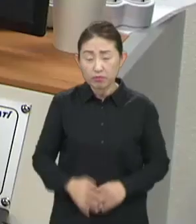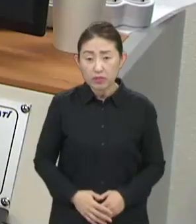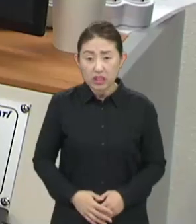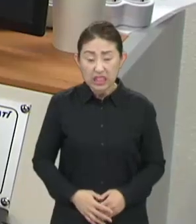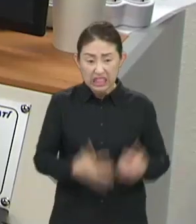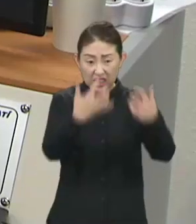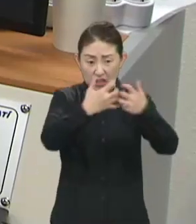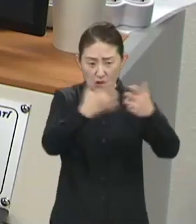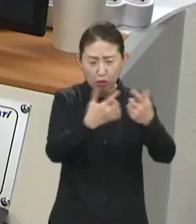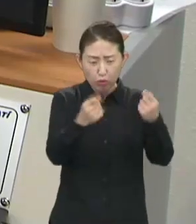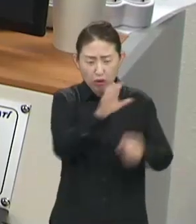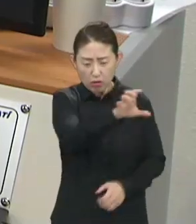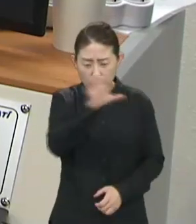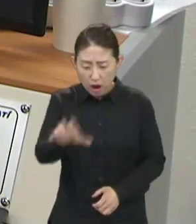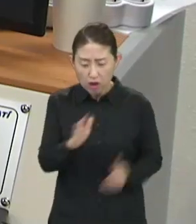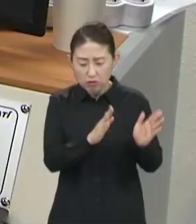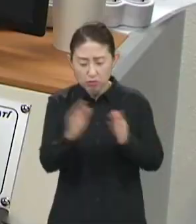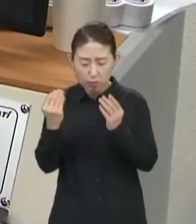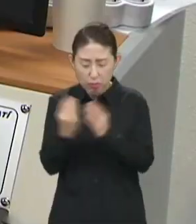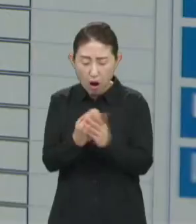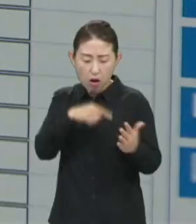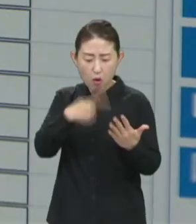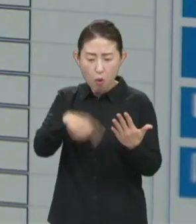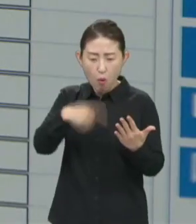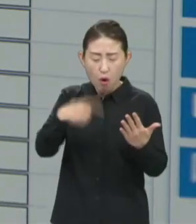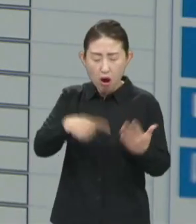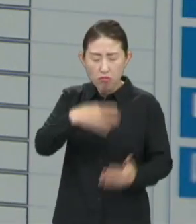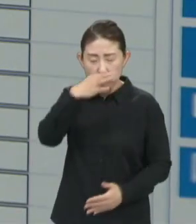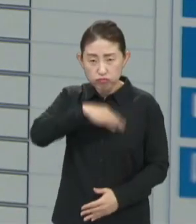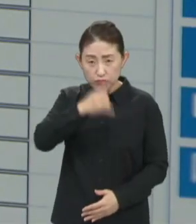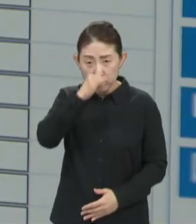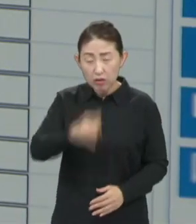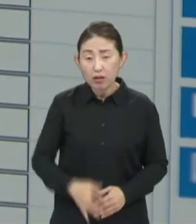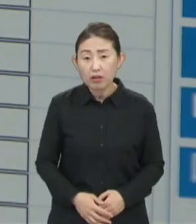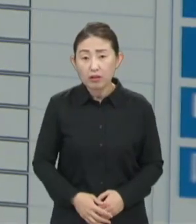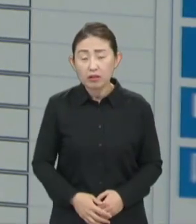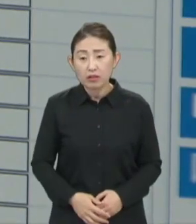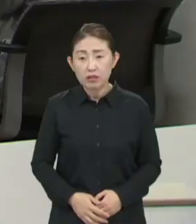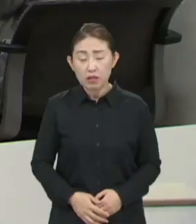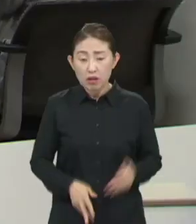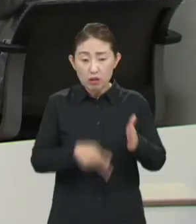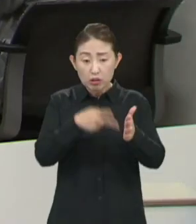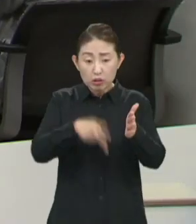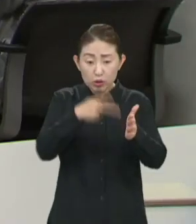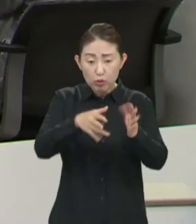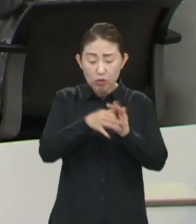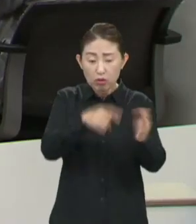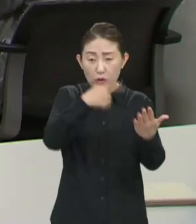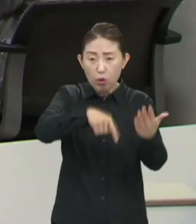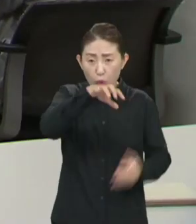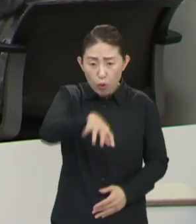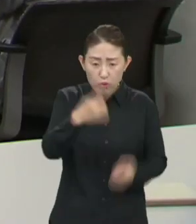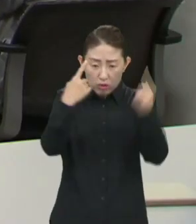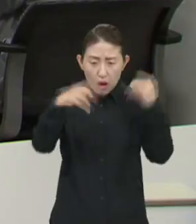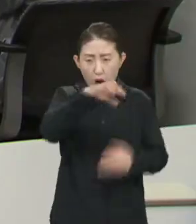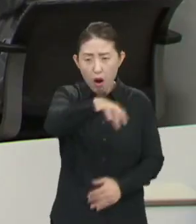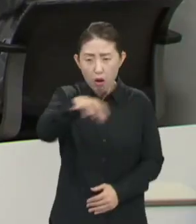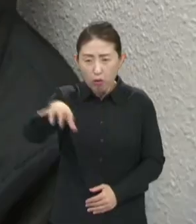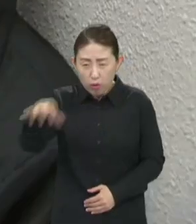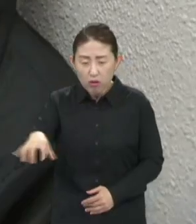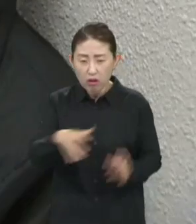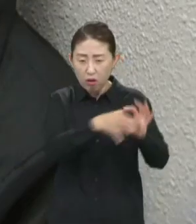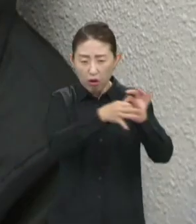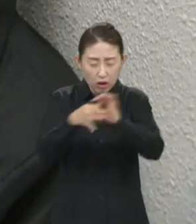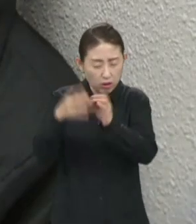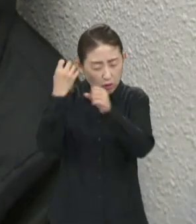장비로 재현돼 실습 효과를 높이고 있습니다. 철도대학은 강의동 전체가 거대한 실습실과 철도 신기술